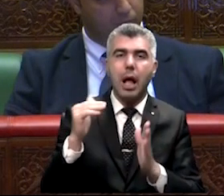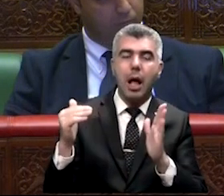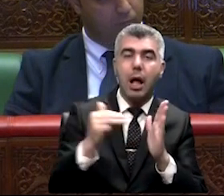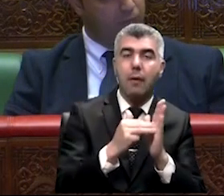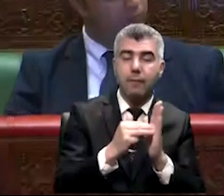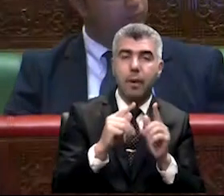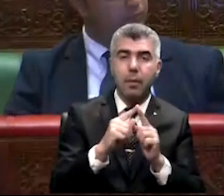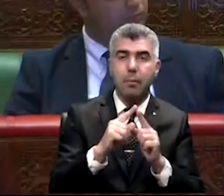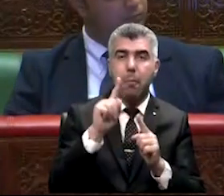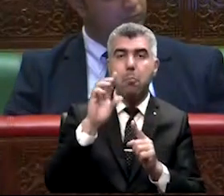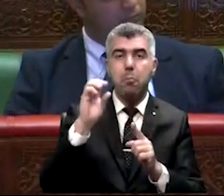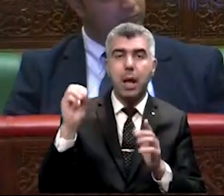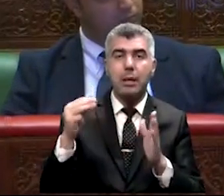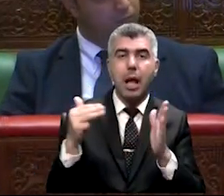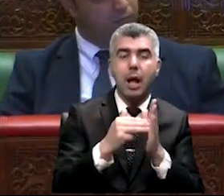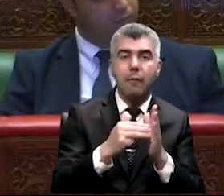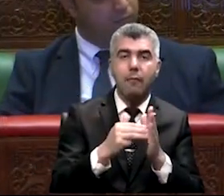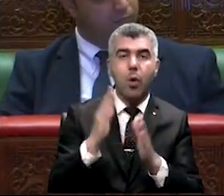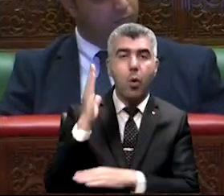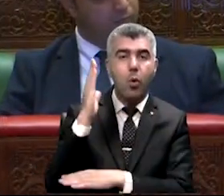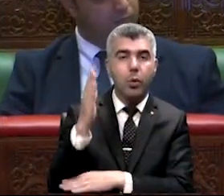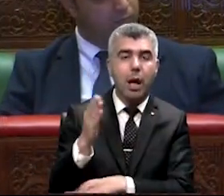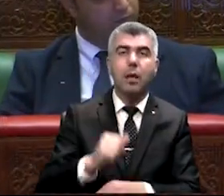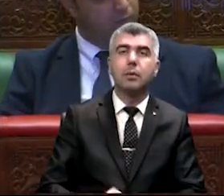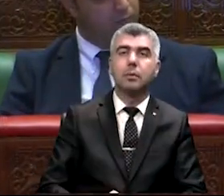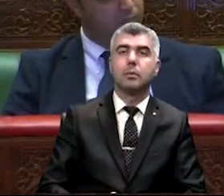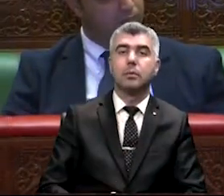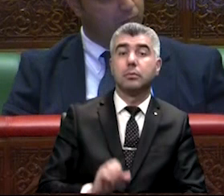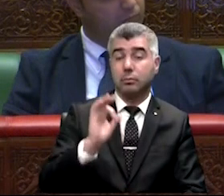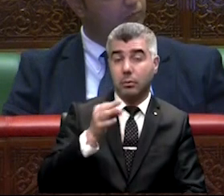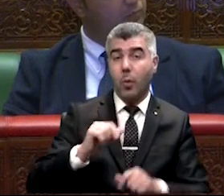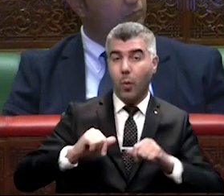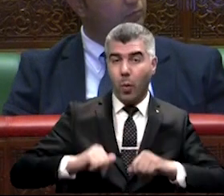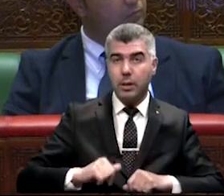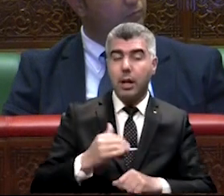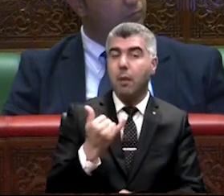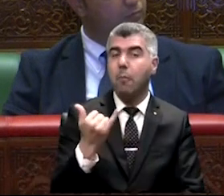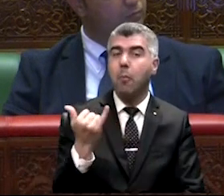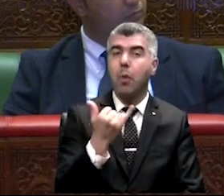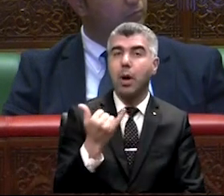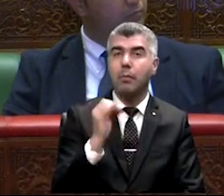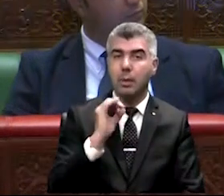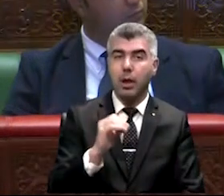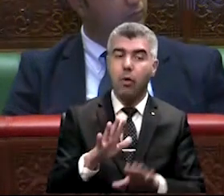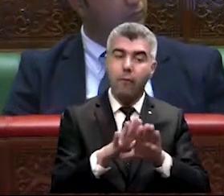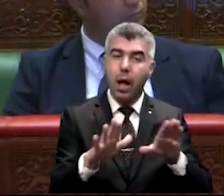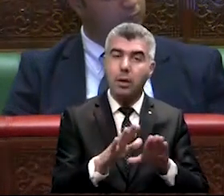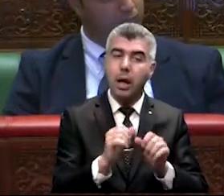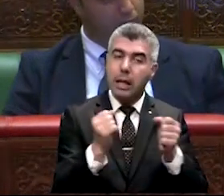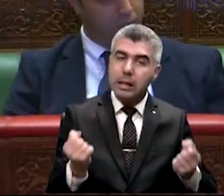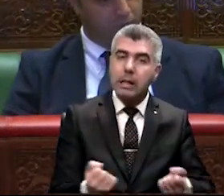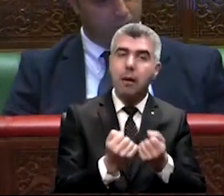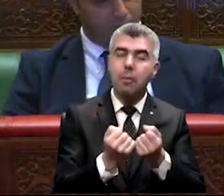100 الف هكتار من الاراضي الصالحه للاستثمار ولا يخفى عليكم السيد الوزير المحترم اهميه العقار في التنميه الاقتصاديه